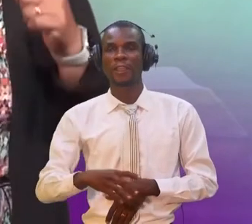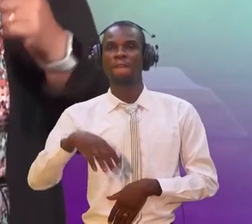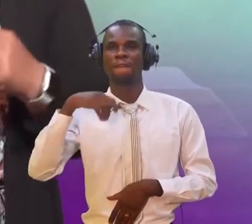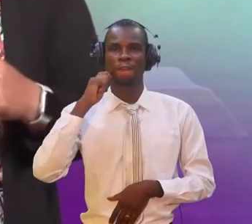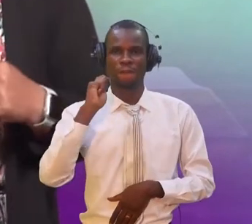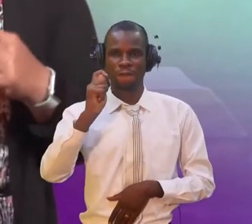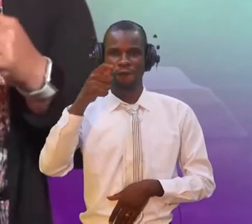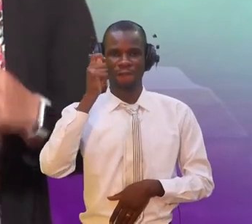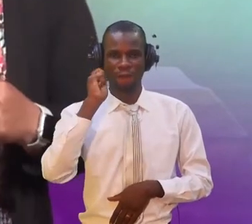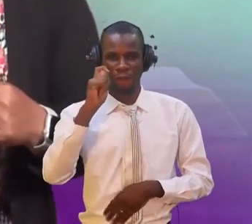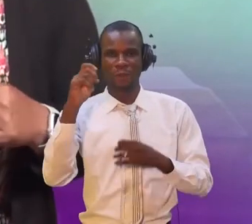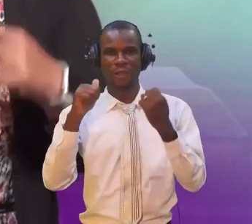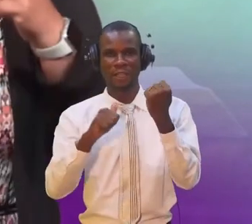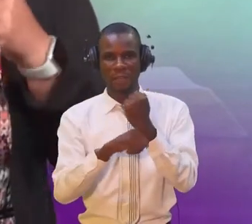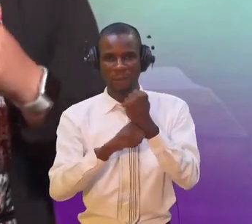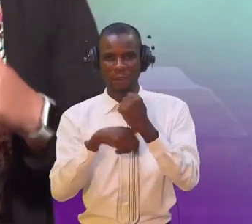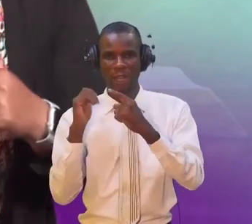Ninazo shauri fulani fulani.